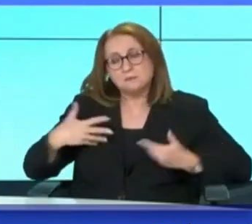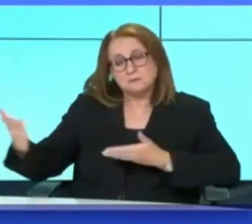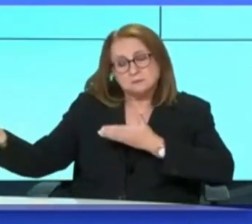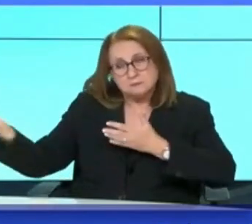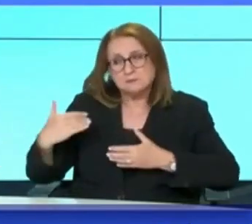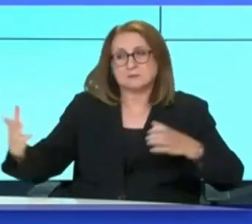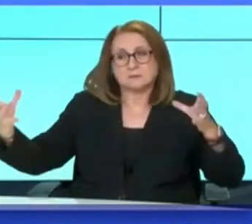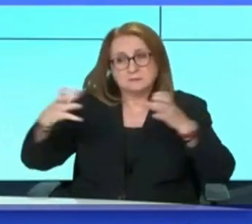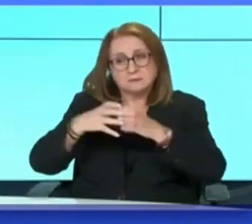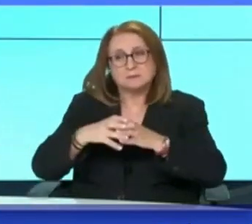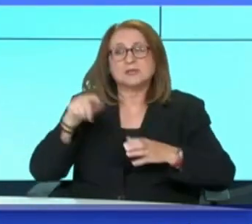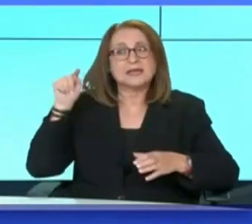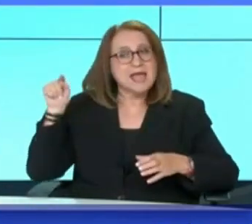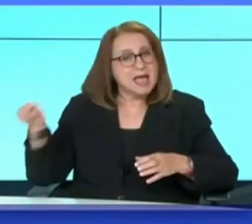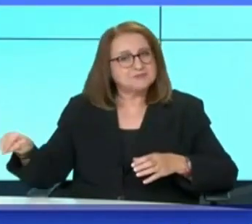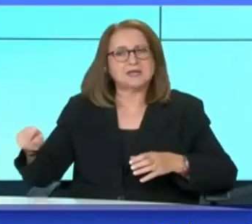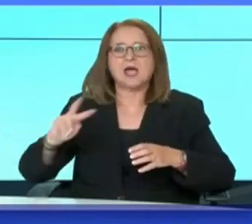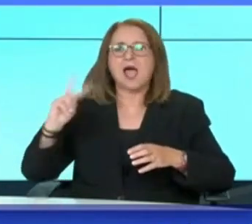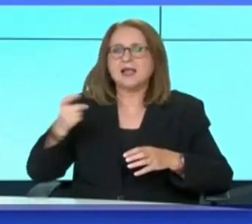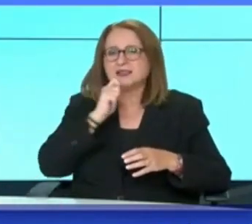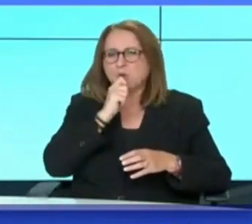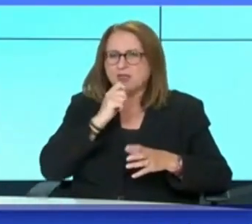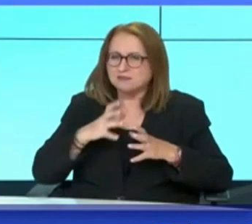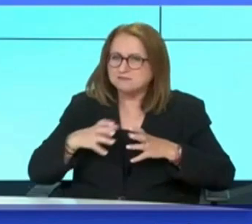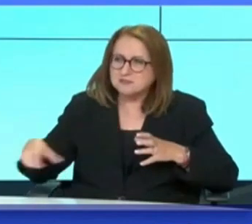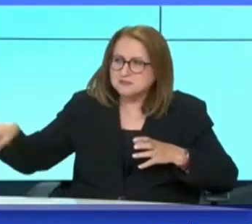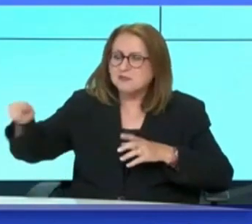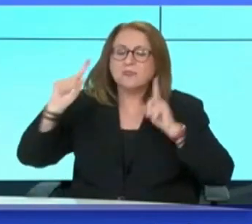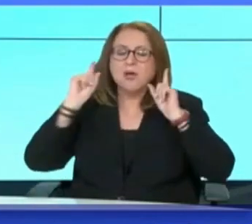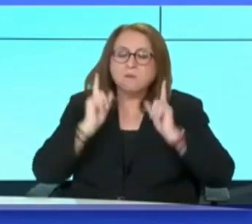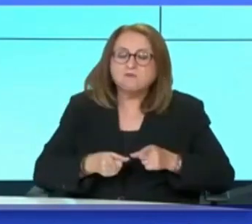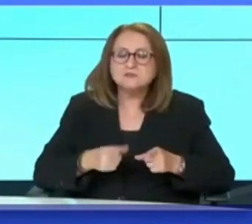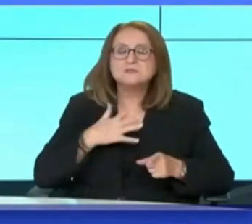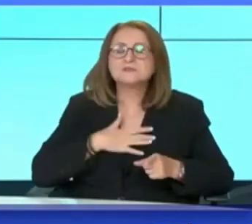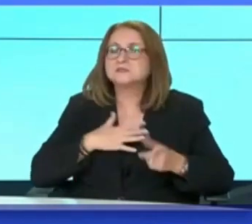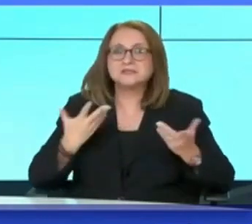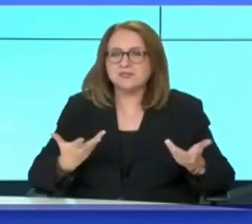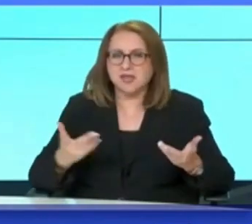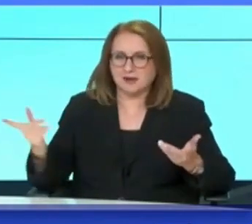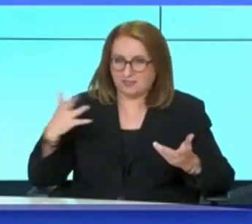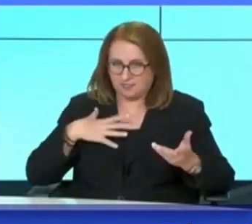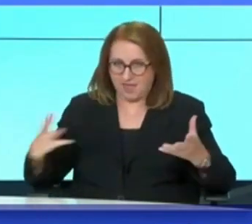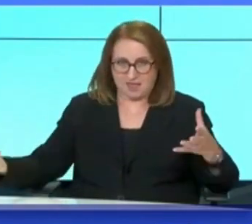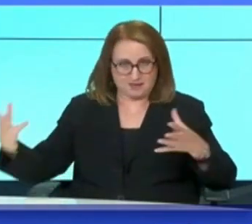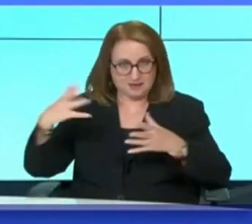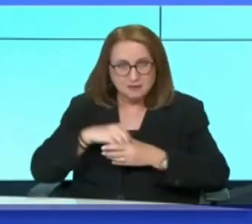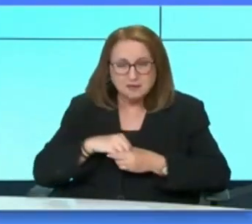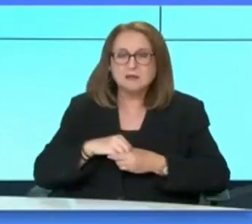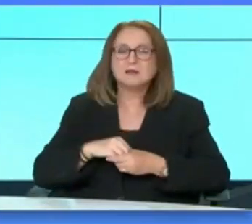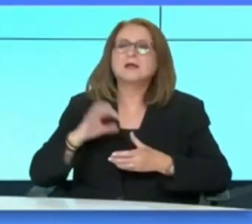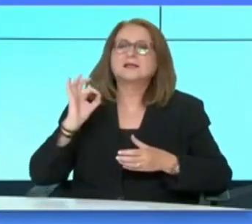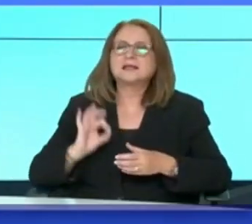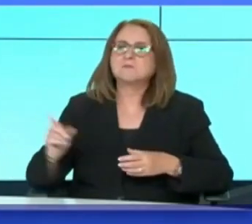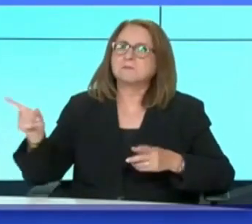εκείνη να διαλέξει πραγματικά τι θέλει να κάνει, καθώς κάθε νυφάλια θέση